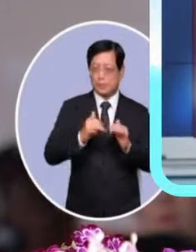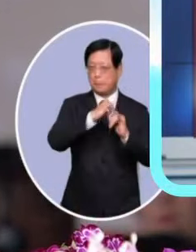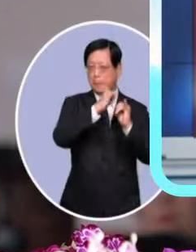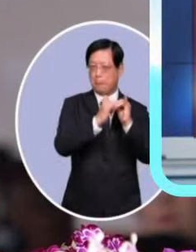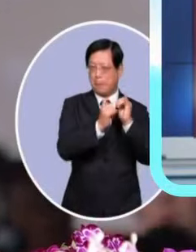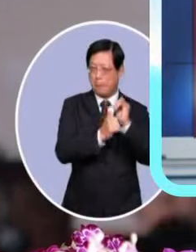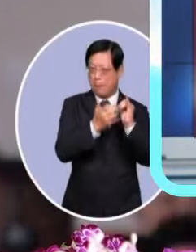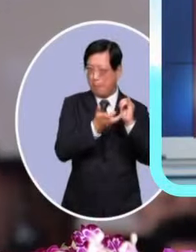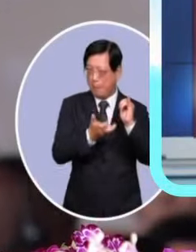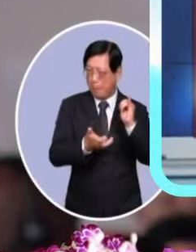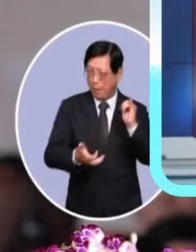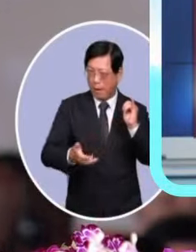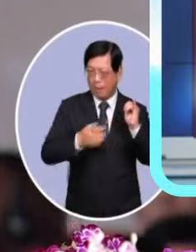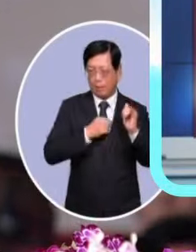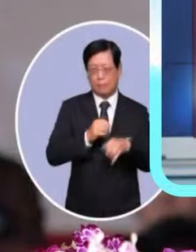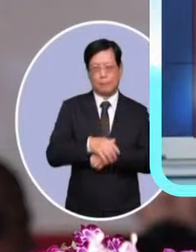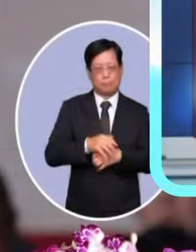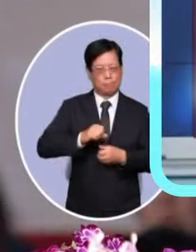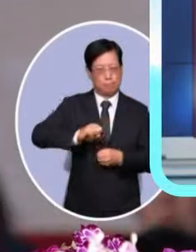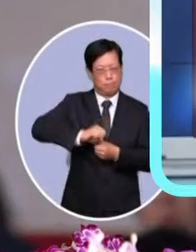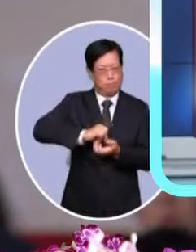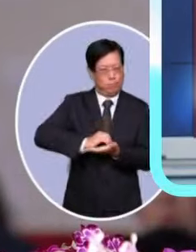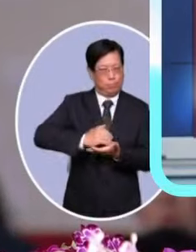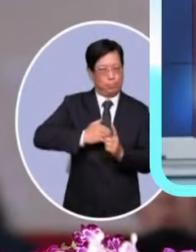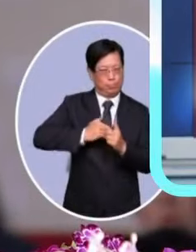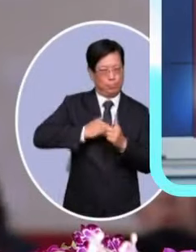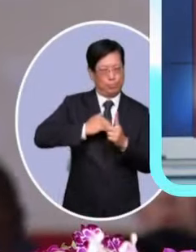现在一个字不愿意，绝不回答。